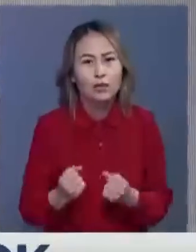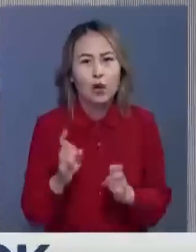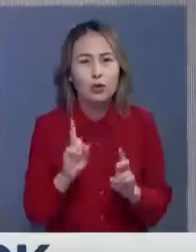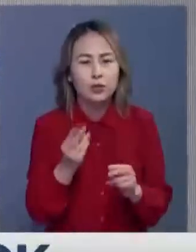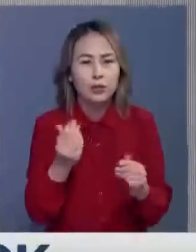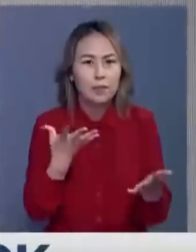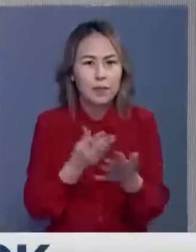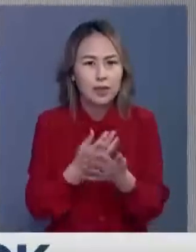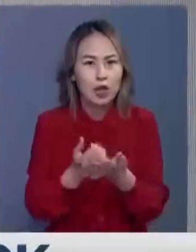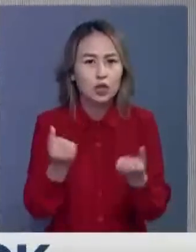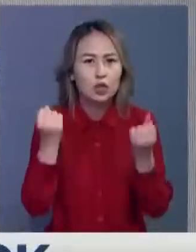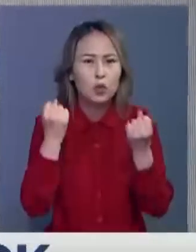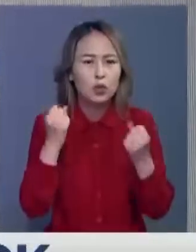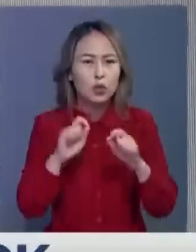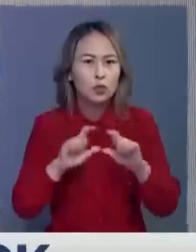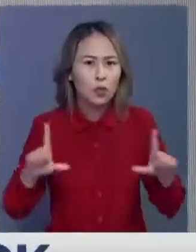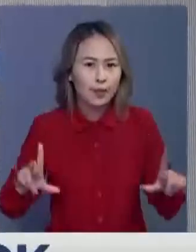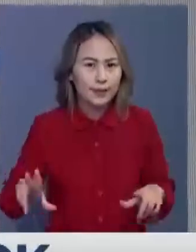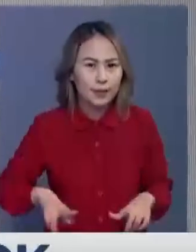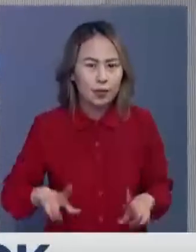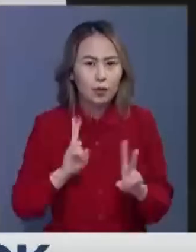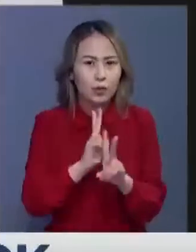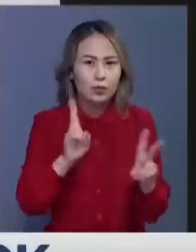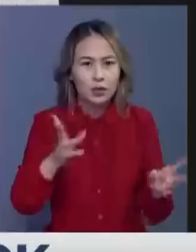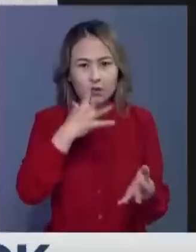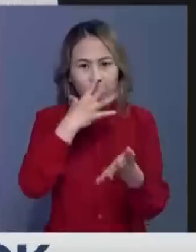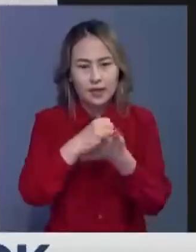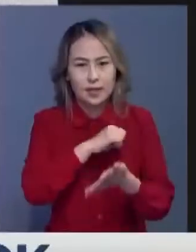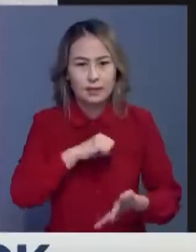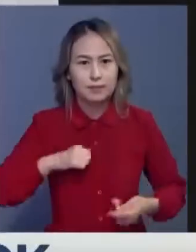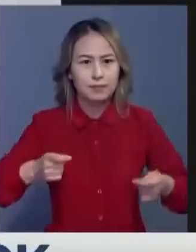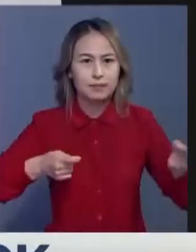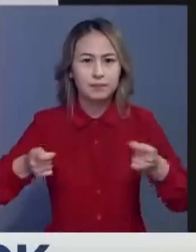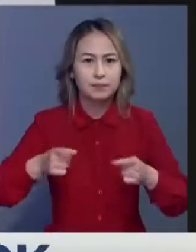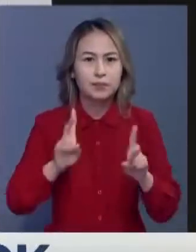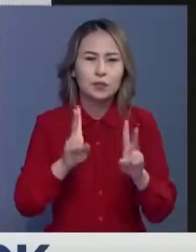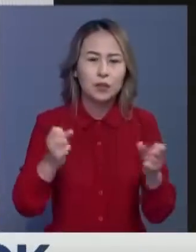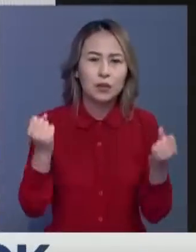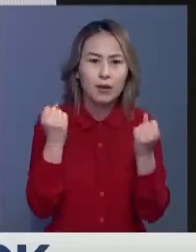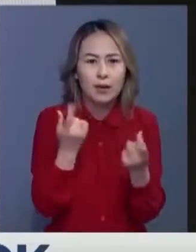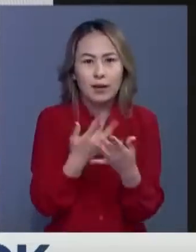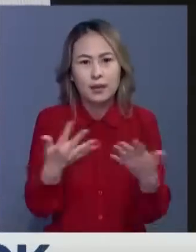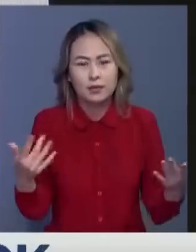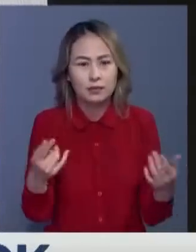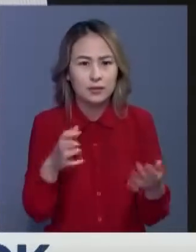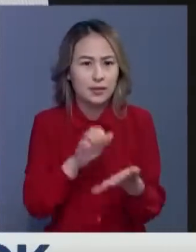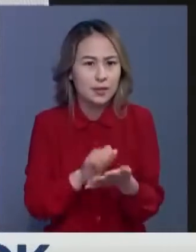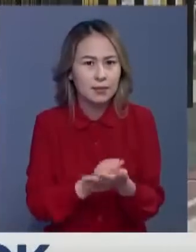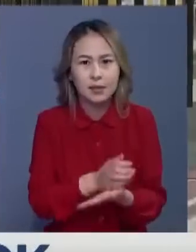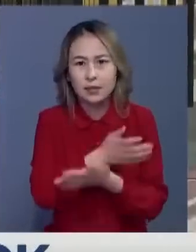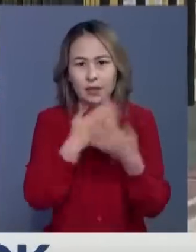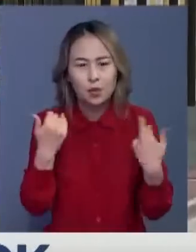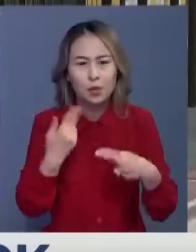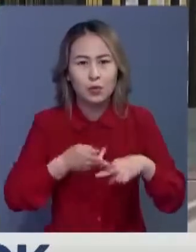кетеді. Кейбір спорт мектептерінің директорлары өзі басқаратын нысанда бірде-бір спорт түрімен айналыспайды. Сондықтан